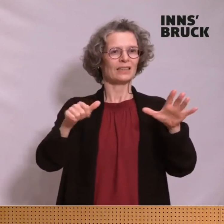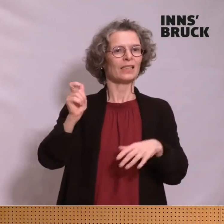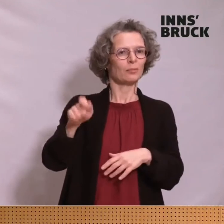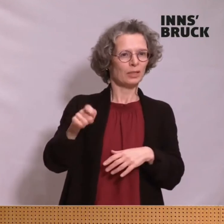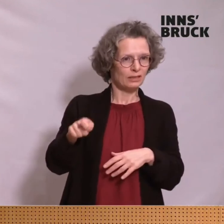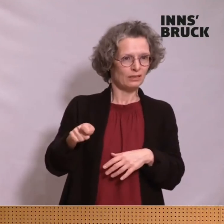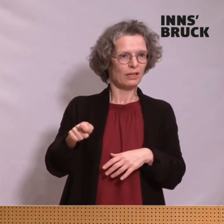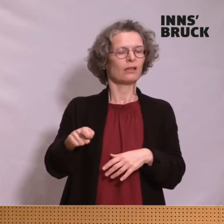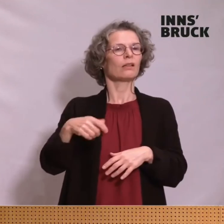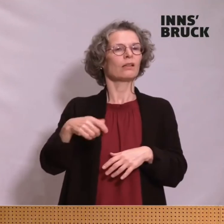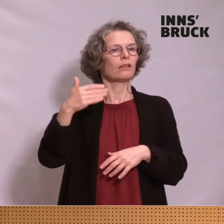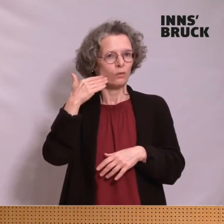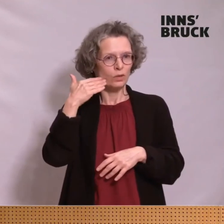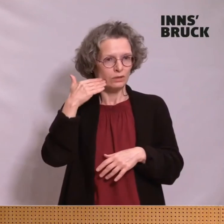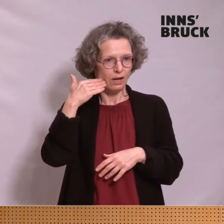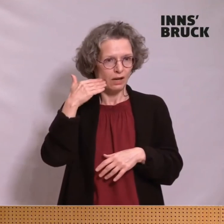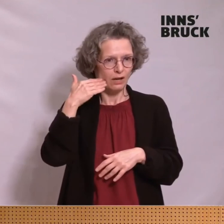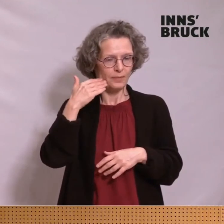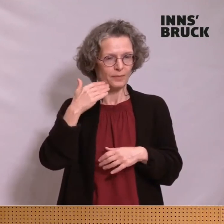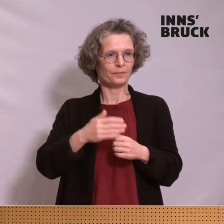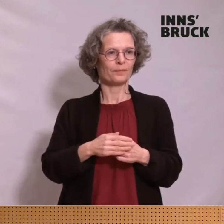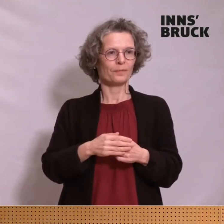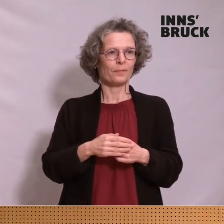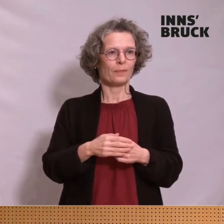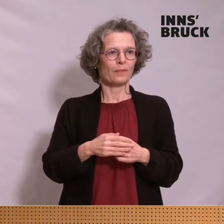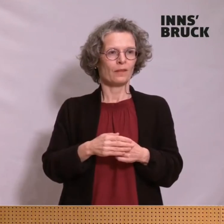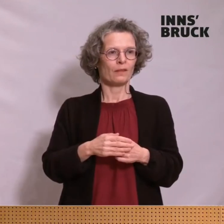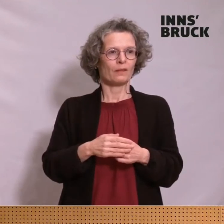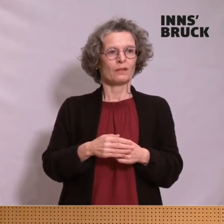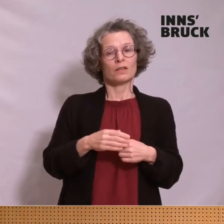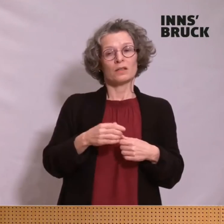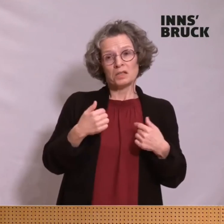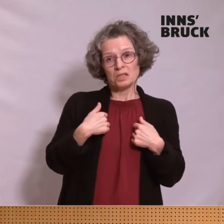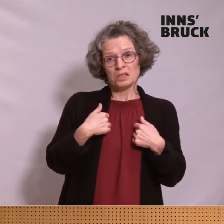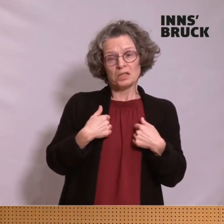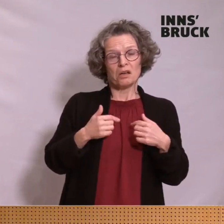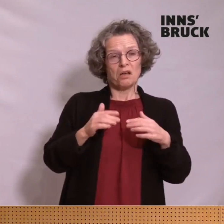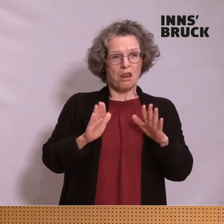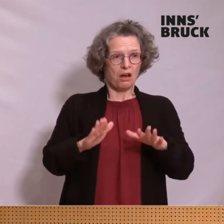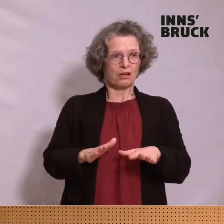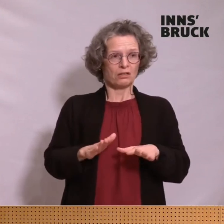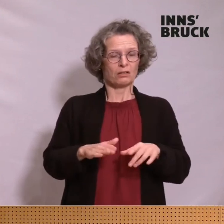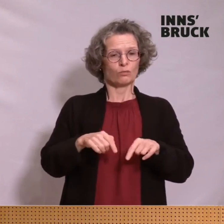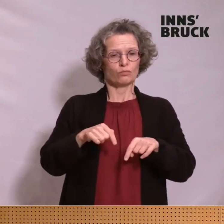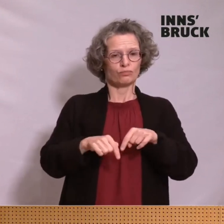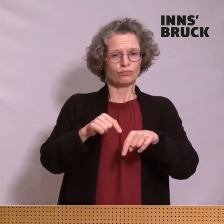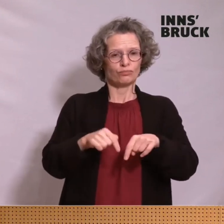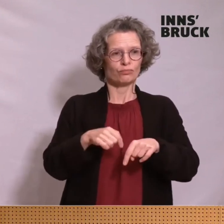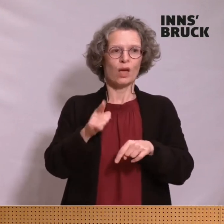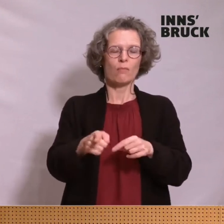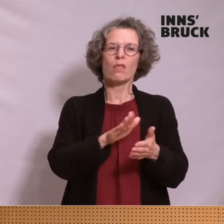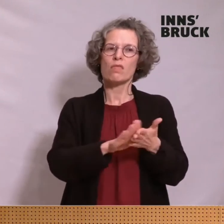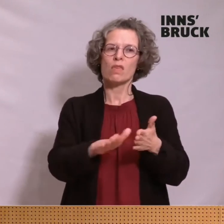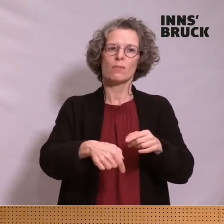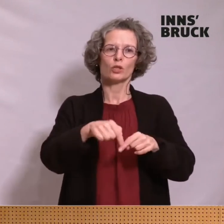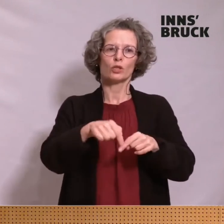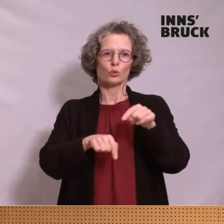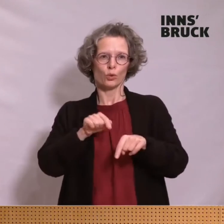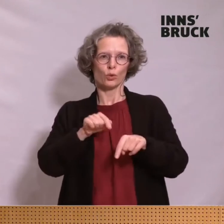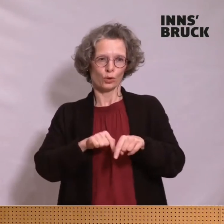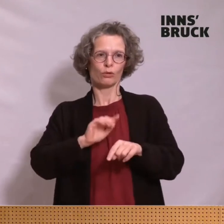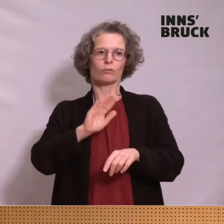Staaten. Ich mag vielleicht langsam gehen. Niemals jedoch gehe ich zurück. Ich bedanke